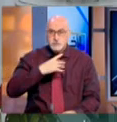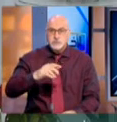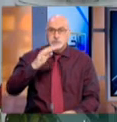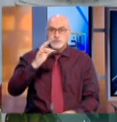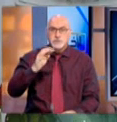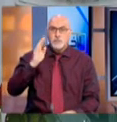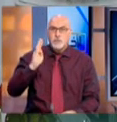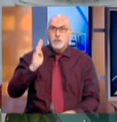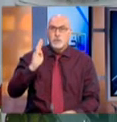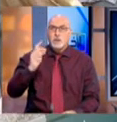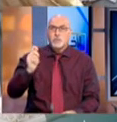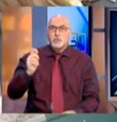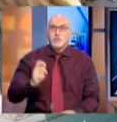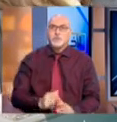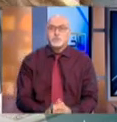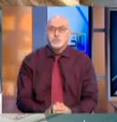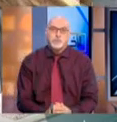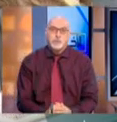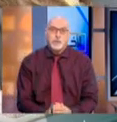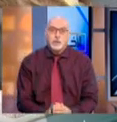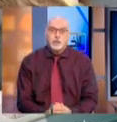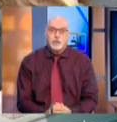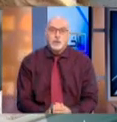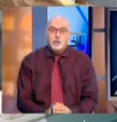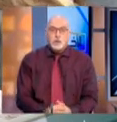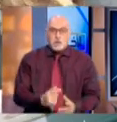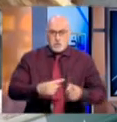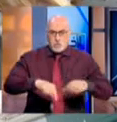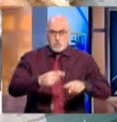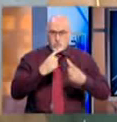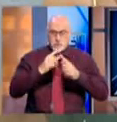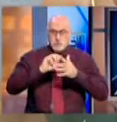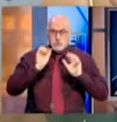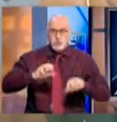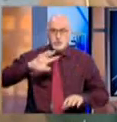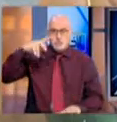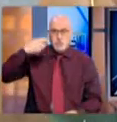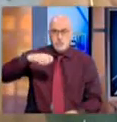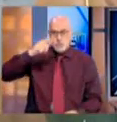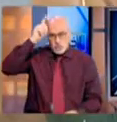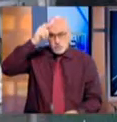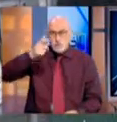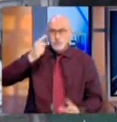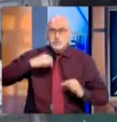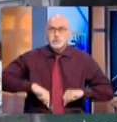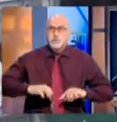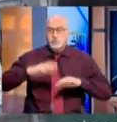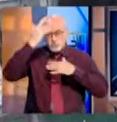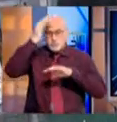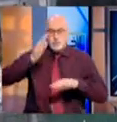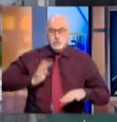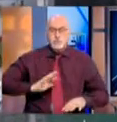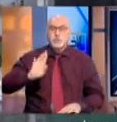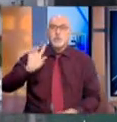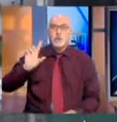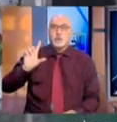بن فرحان بن عبد الله آل سعود. الاستقبال الذي جرى بمقر رئاسة الجمهورية حضره وزير الشؤون الخارجية